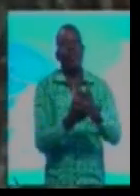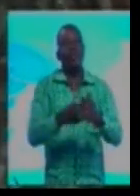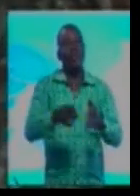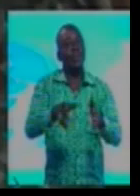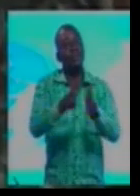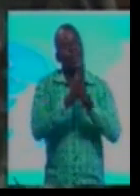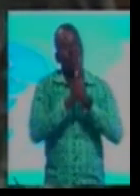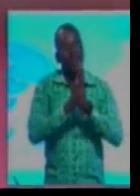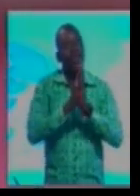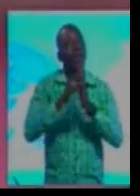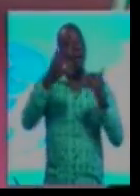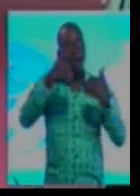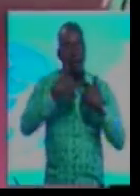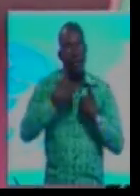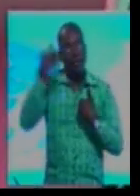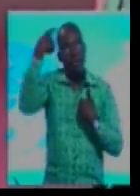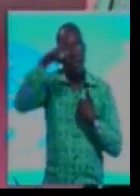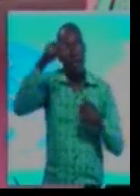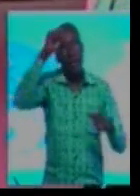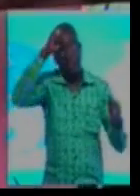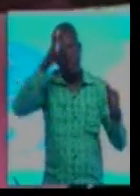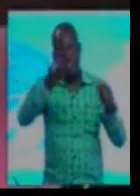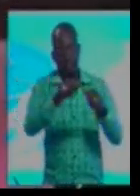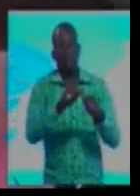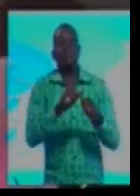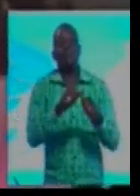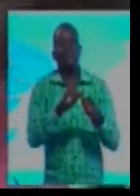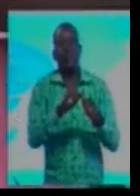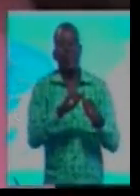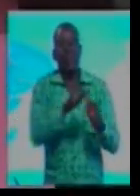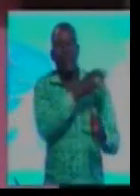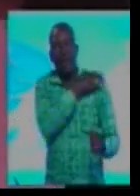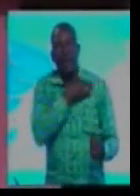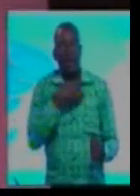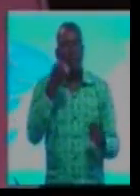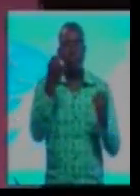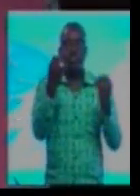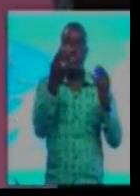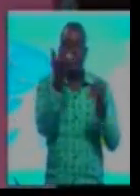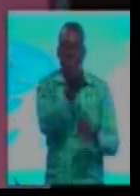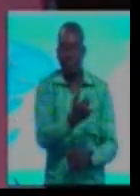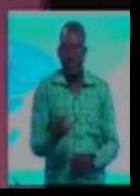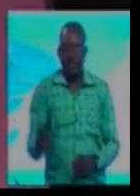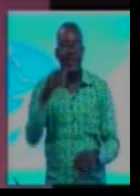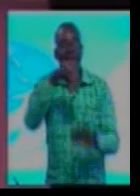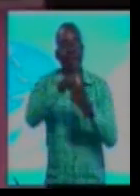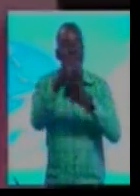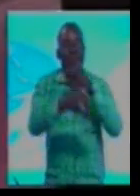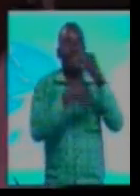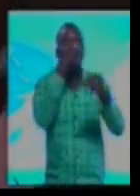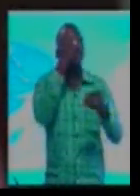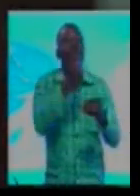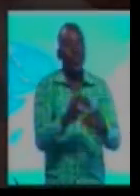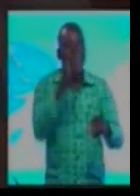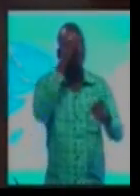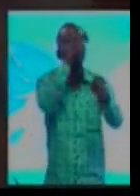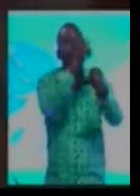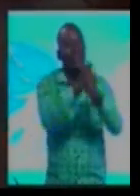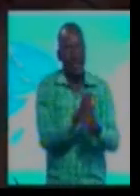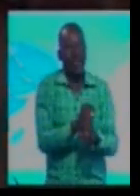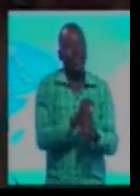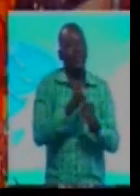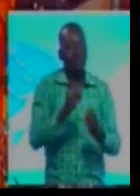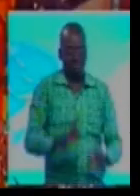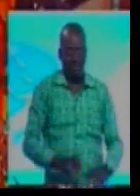afin d'aboutir à un consensus. Et puis beaucoup d'enfants dans le monde entier recevront cette nuit des cadeaux